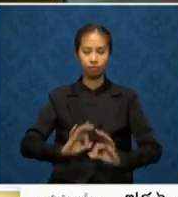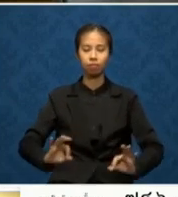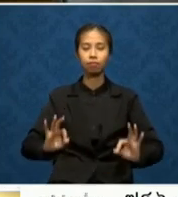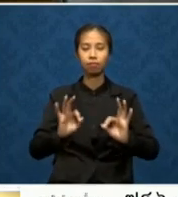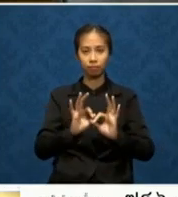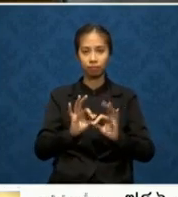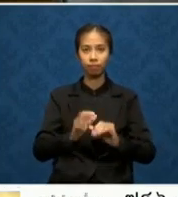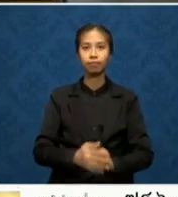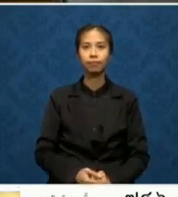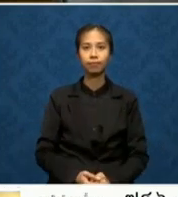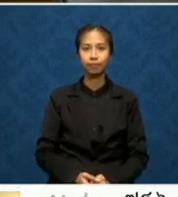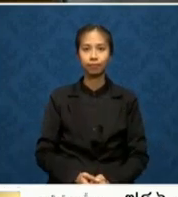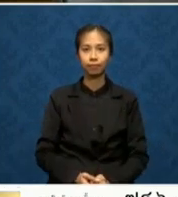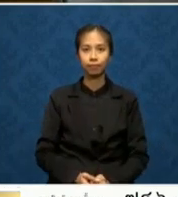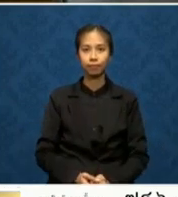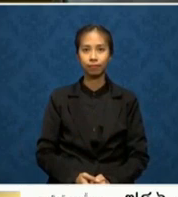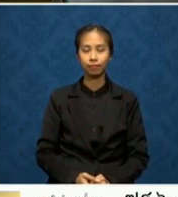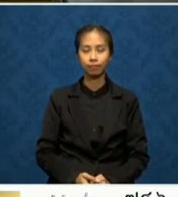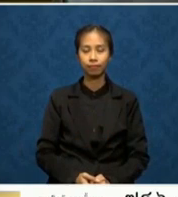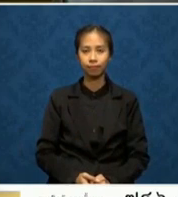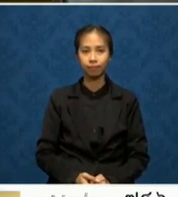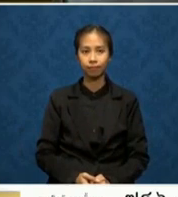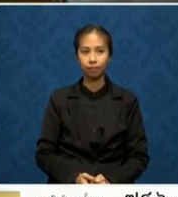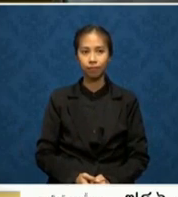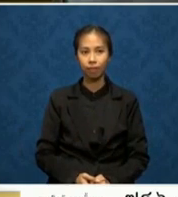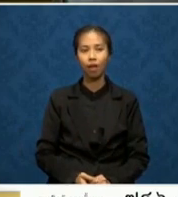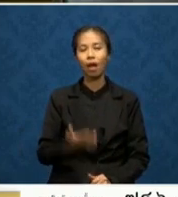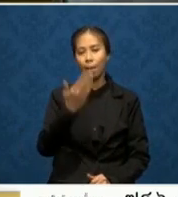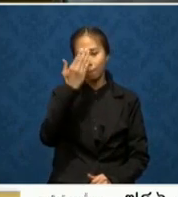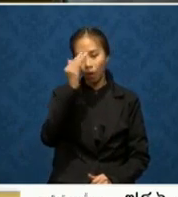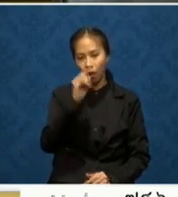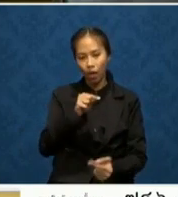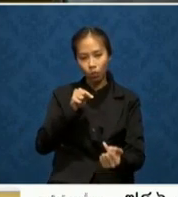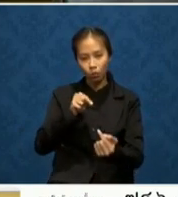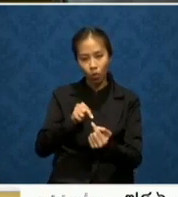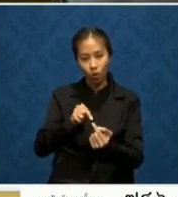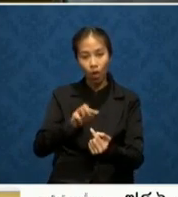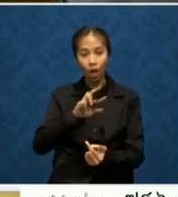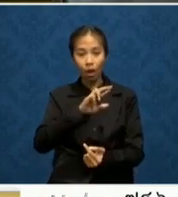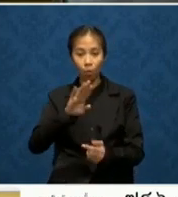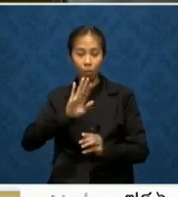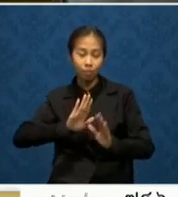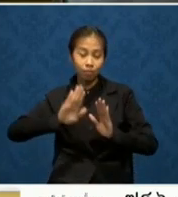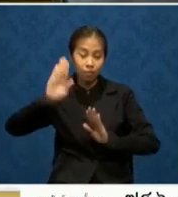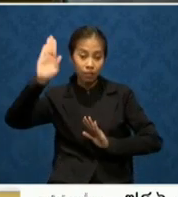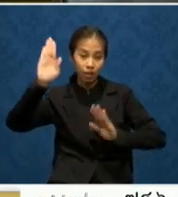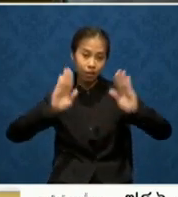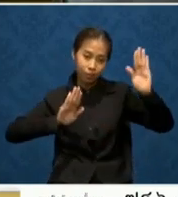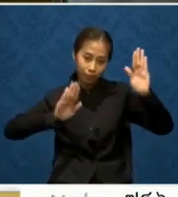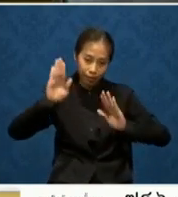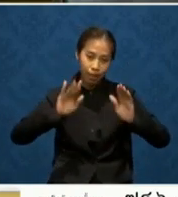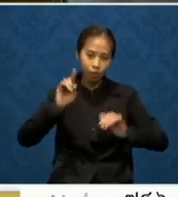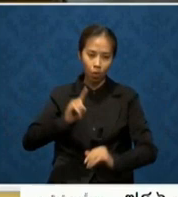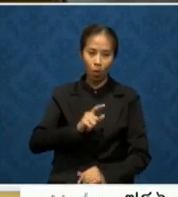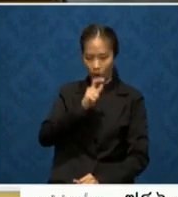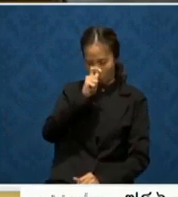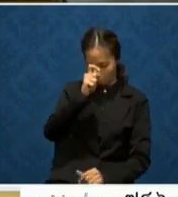ากเป็นเรื่องที่เราในระบอบประชาธิปไตยเราต้องเคารพกันรับฟังทุกฝ่